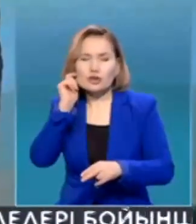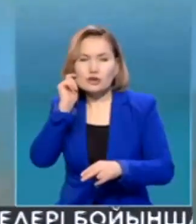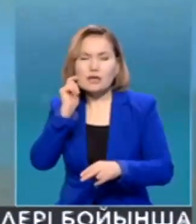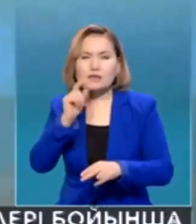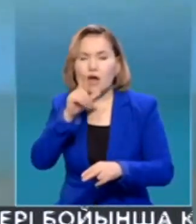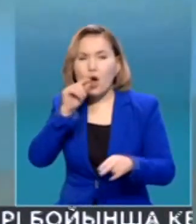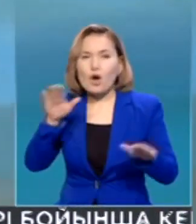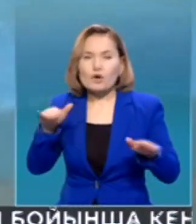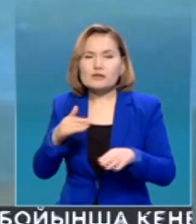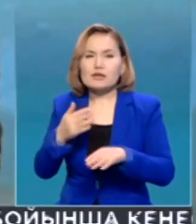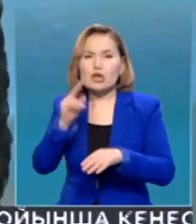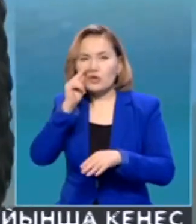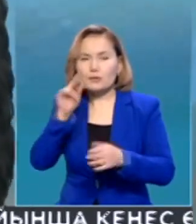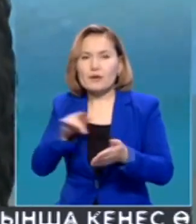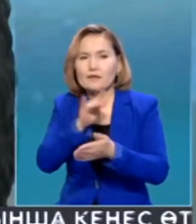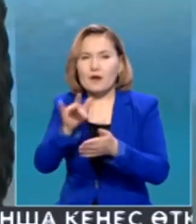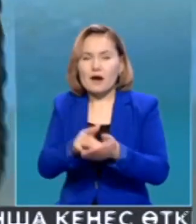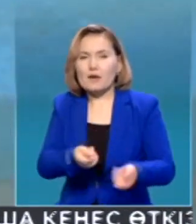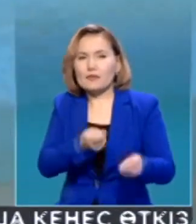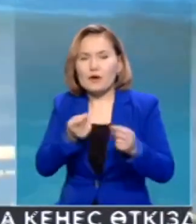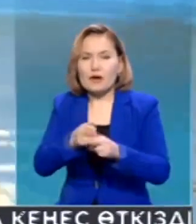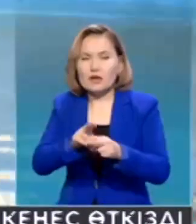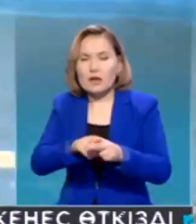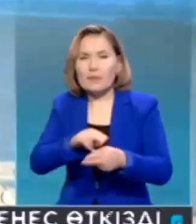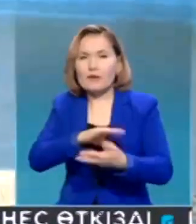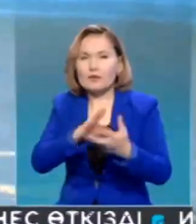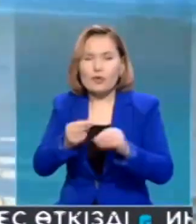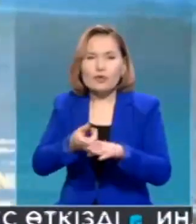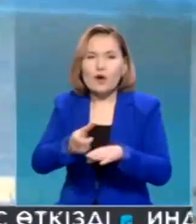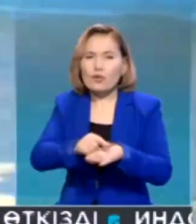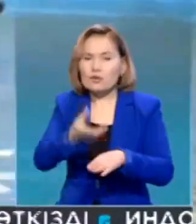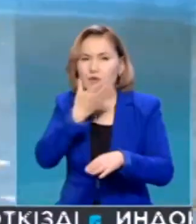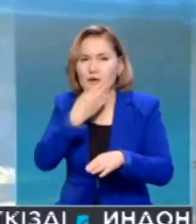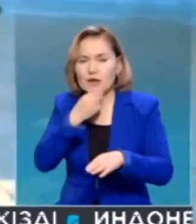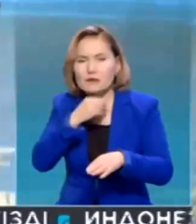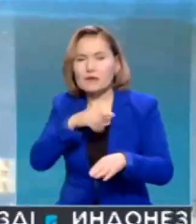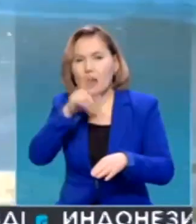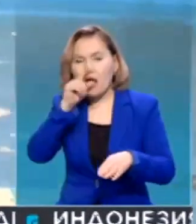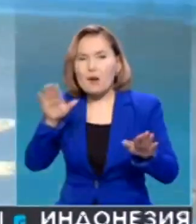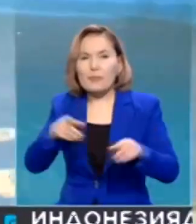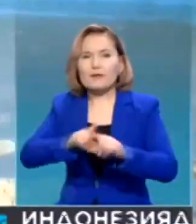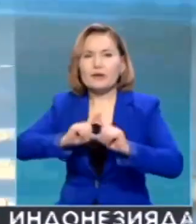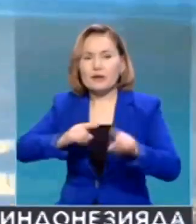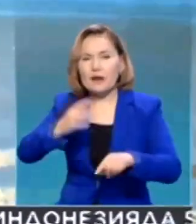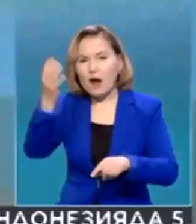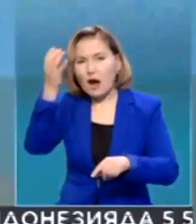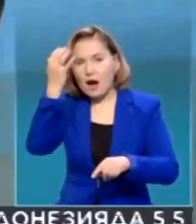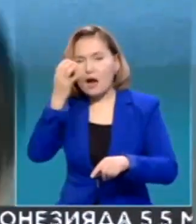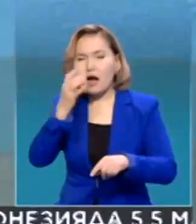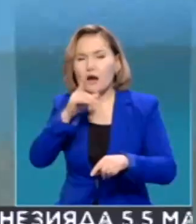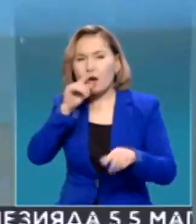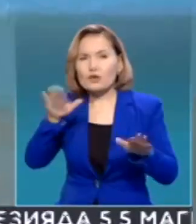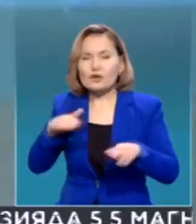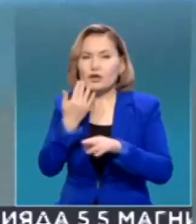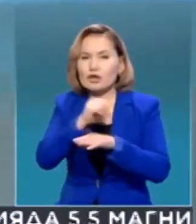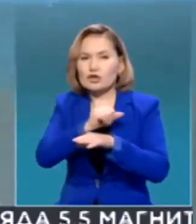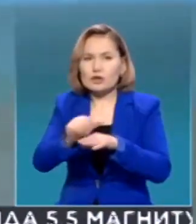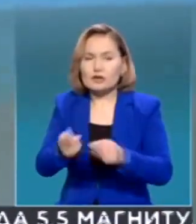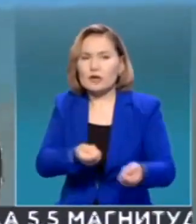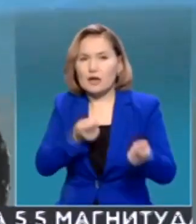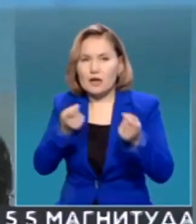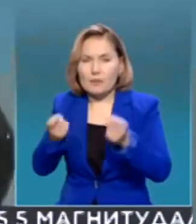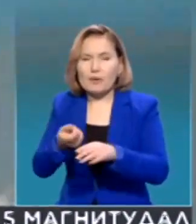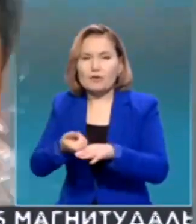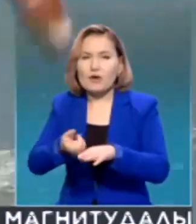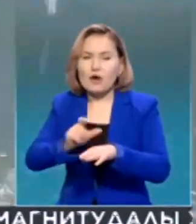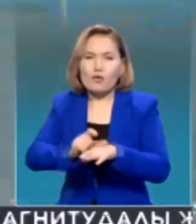жеткізілген. Мамандардың айтуынша, елімізде аққудың сыбырлақ және сұңқылдақ деген 2 түрі ғана бар. Ал мына ерекше қара түстісі көбіне мұхиттың арғы жағындағы